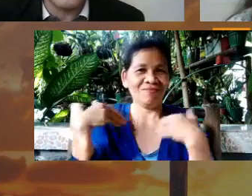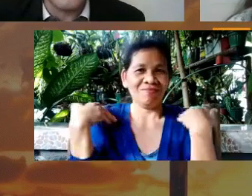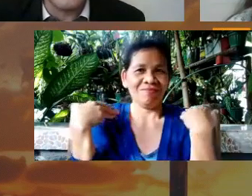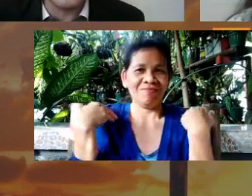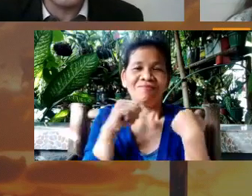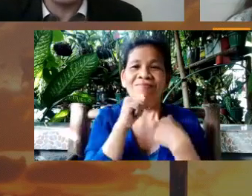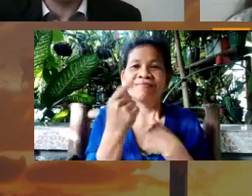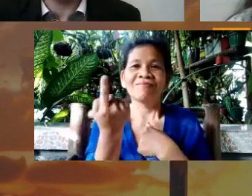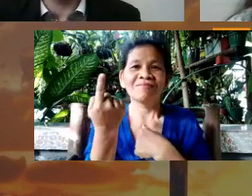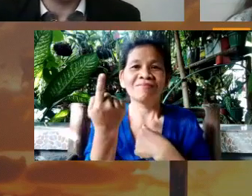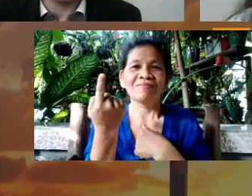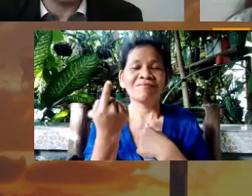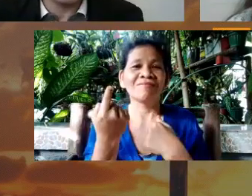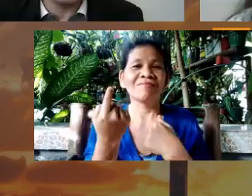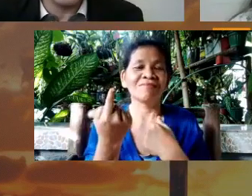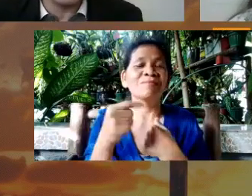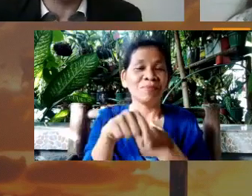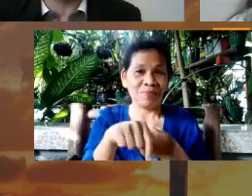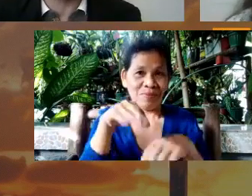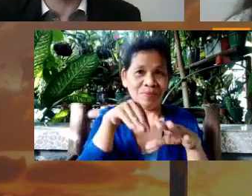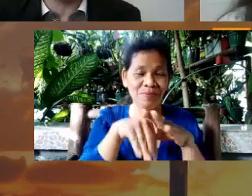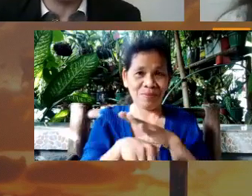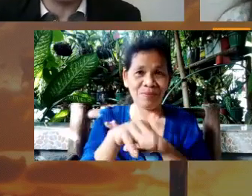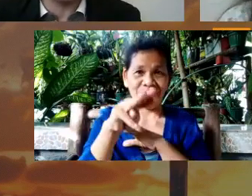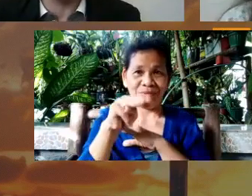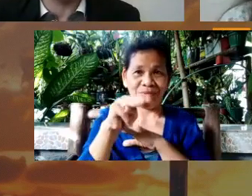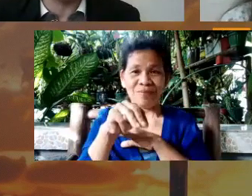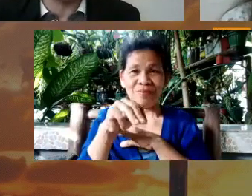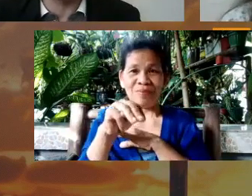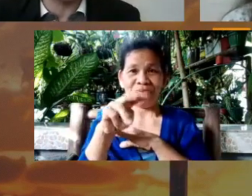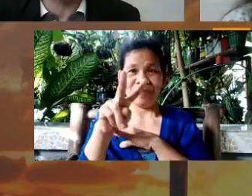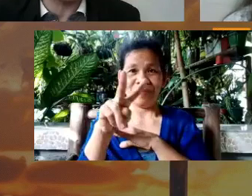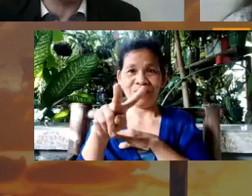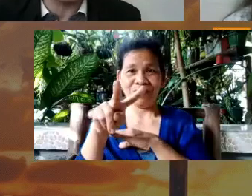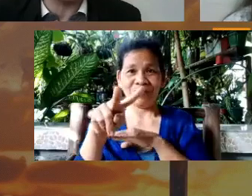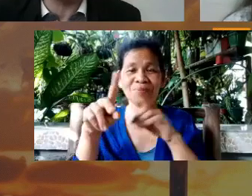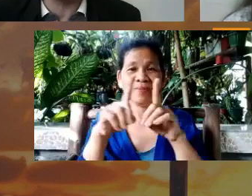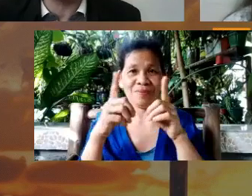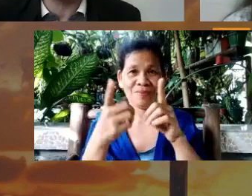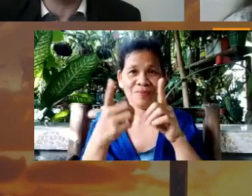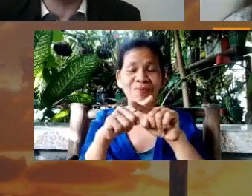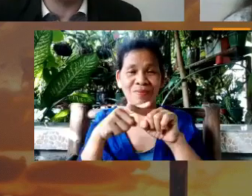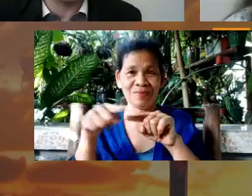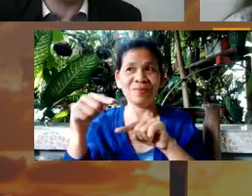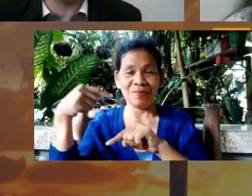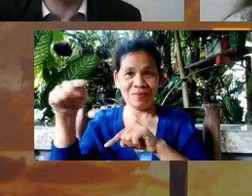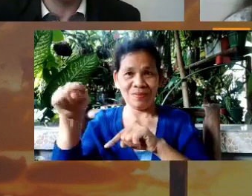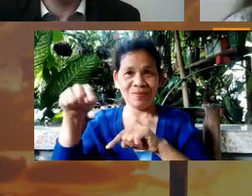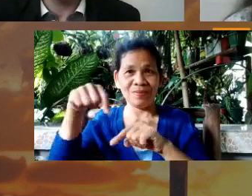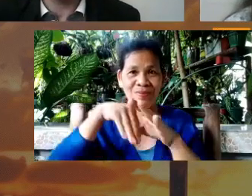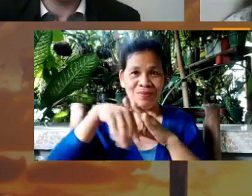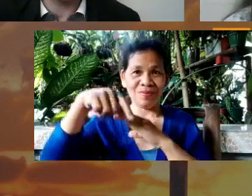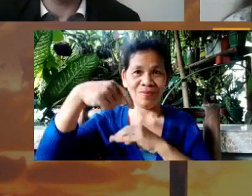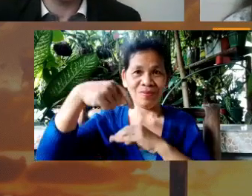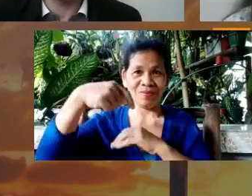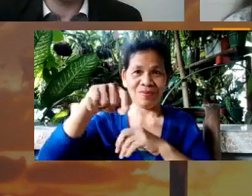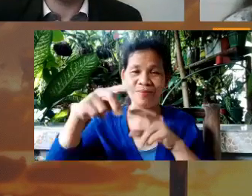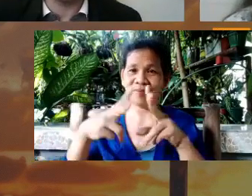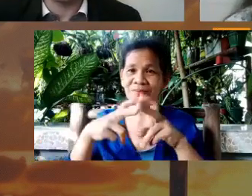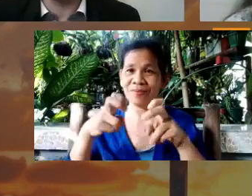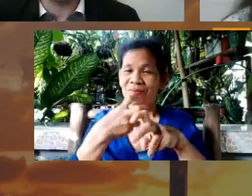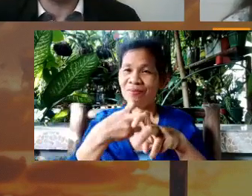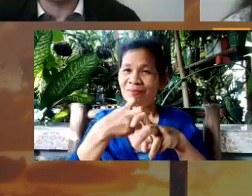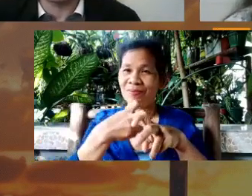maging dito sa amin, na maglingkod po, bagaman medyo mahirap ang topic sa buwang ito. At sa